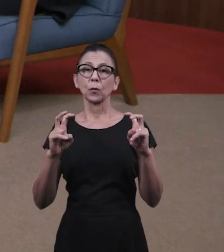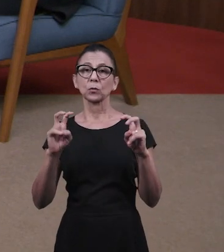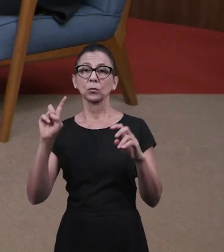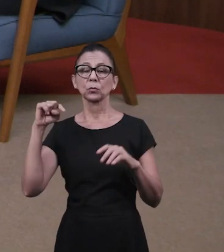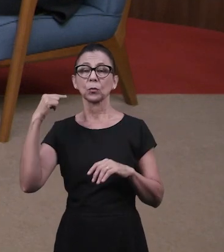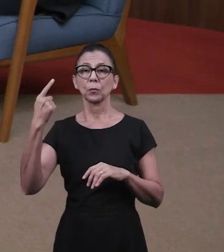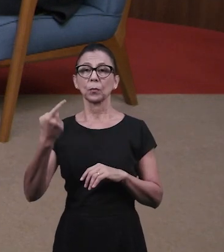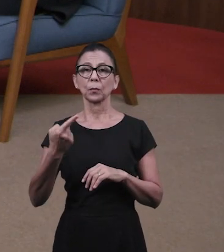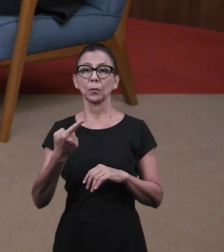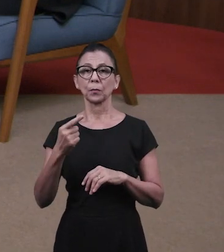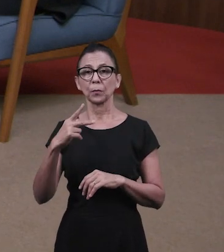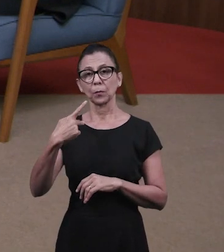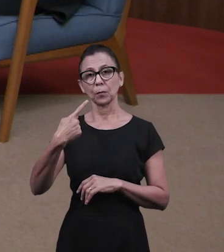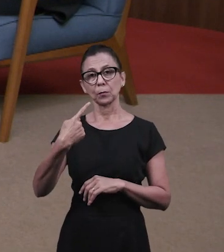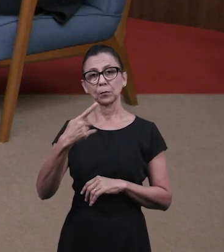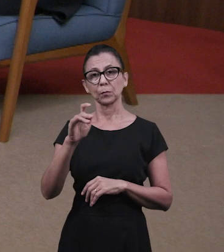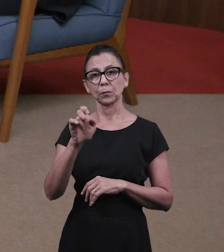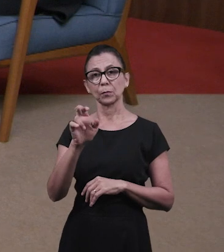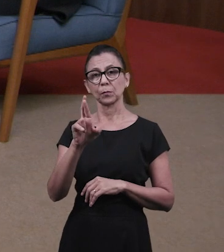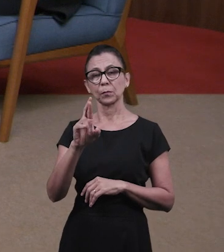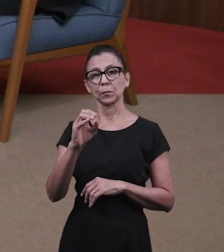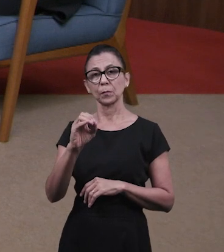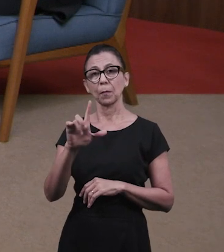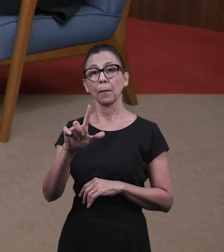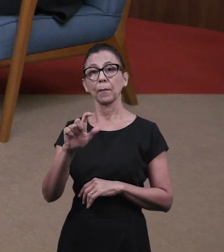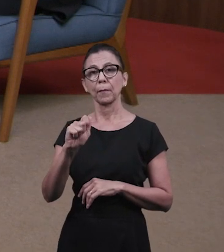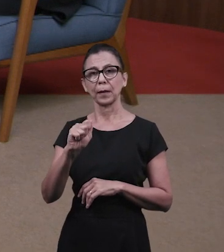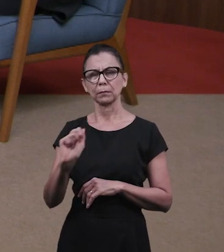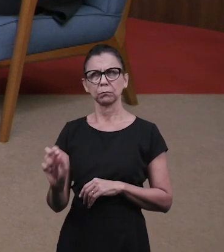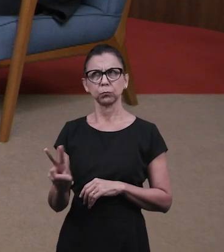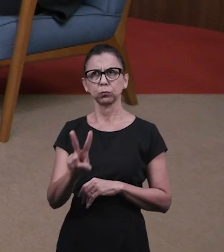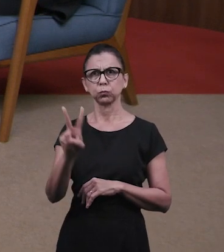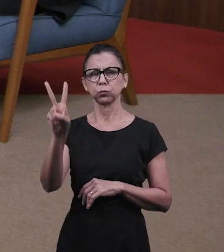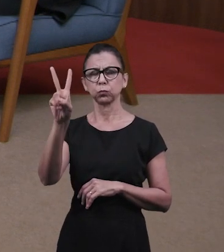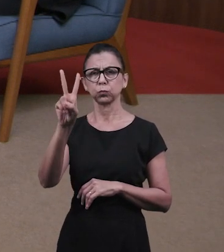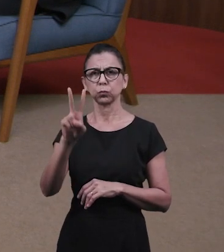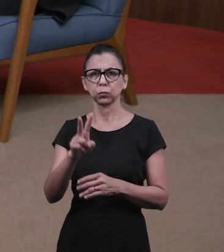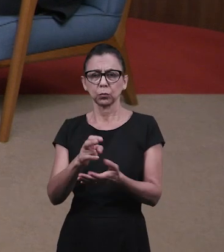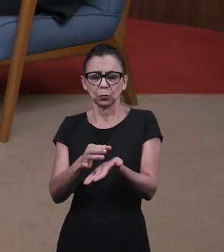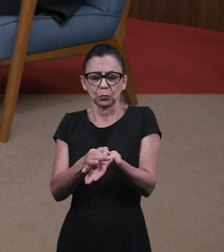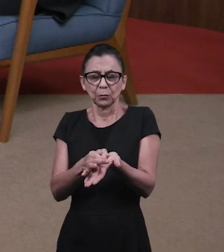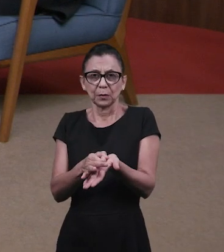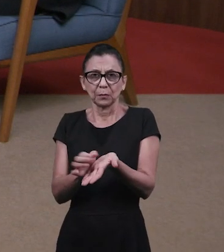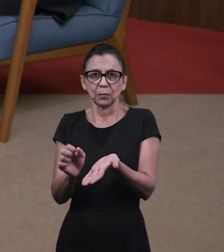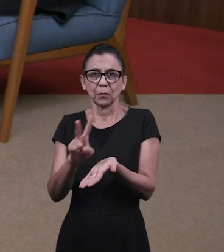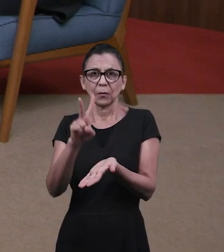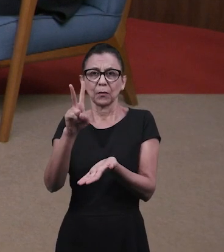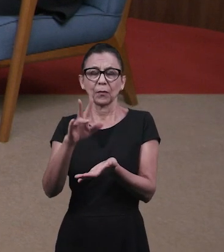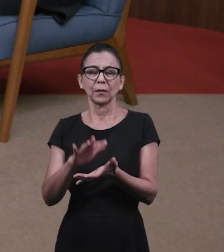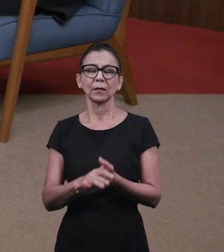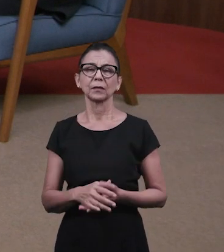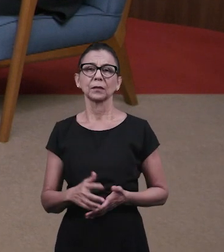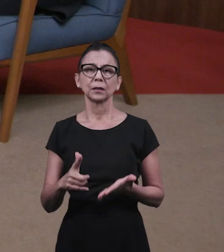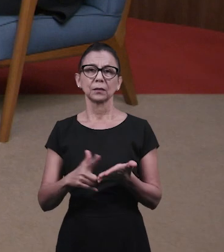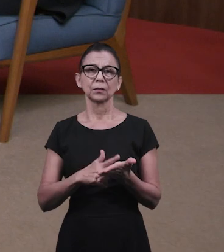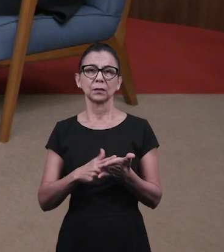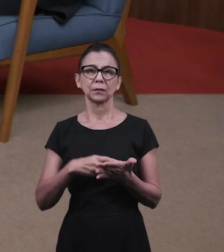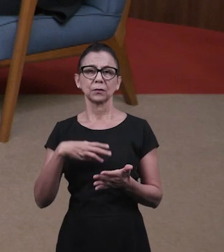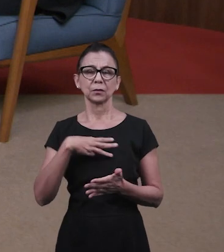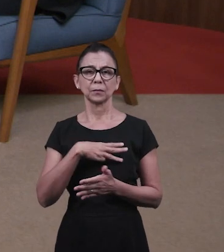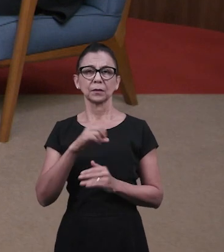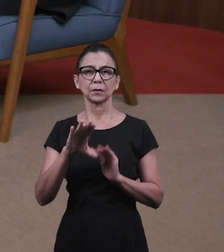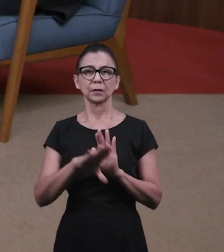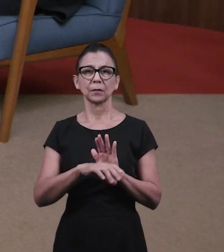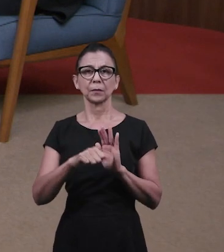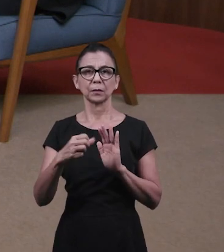Notre sujet portera sur la perle du Grand Prix, la parabole de la perle du Grand Prix, enregistrée en Matthieu chapitre 13,